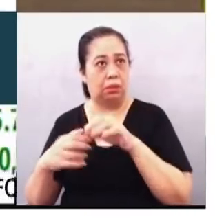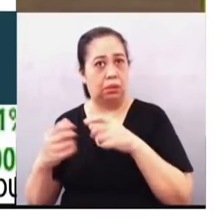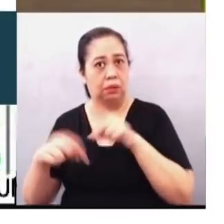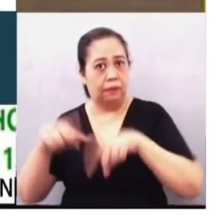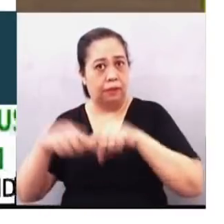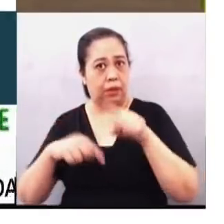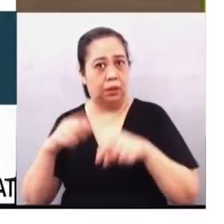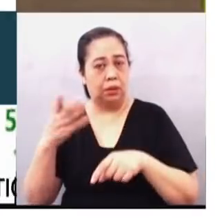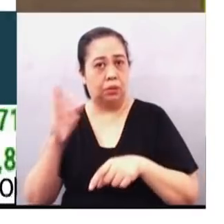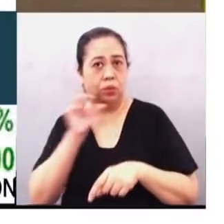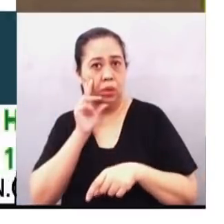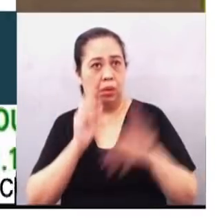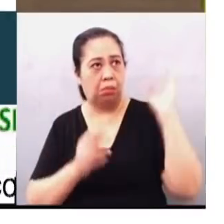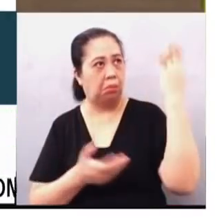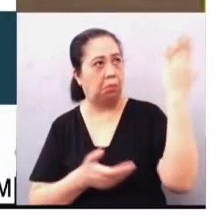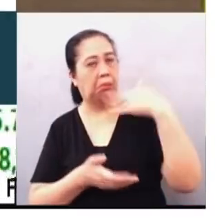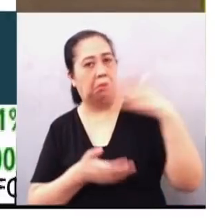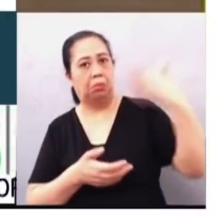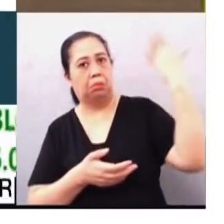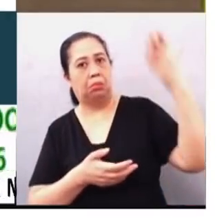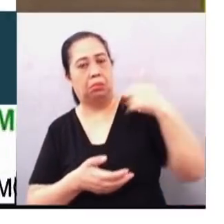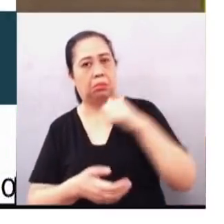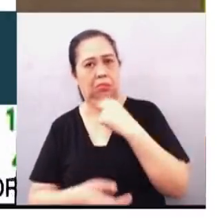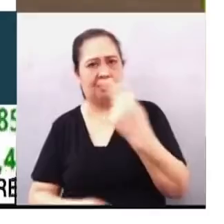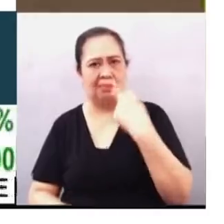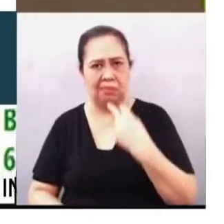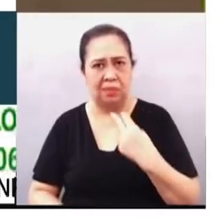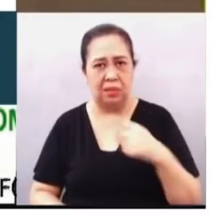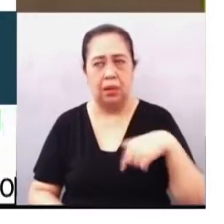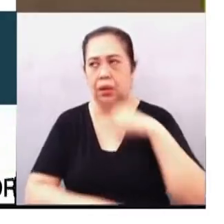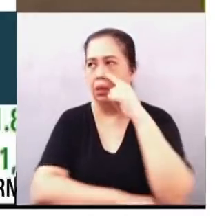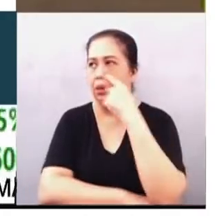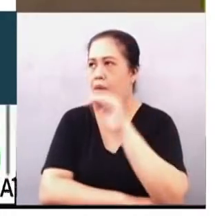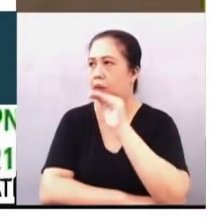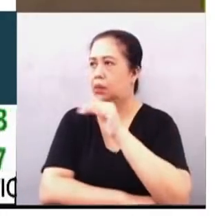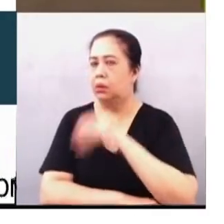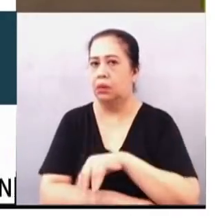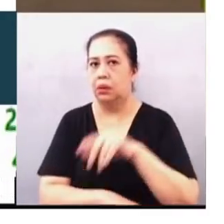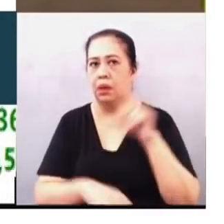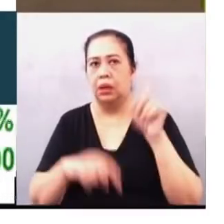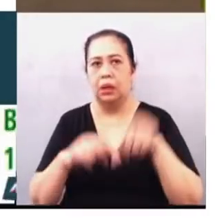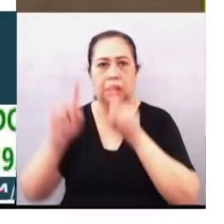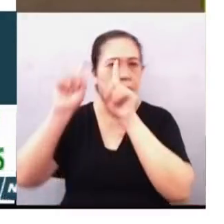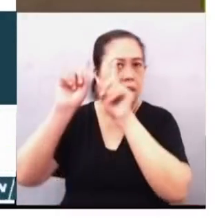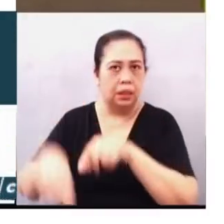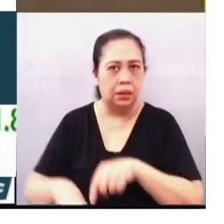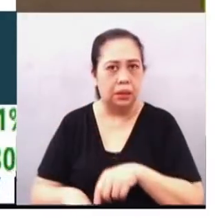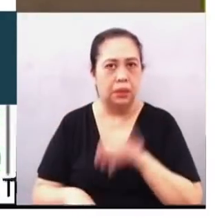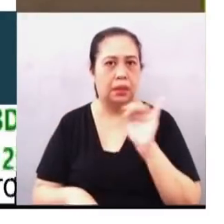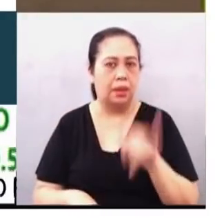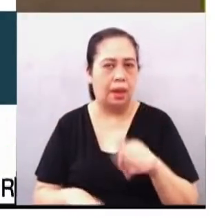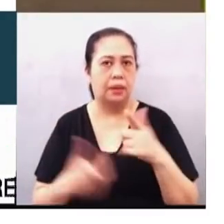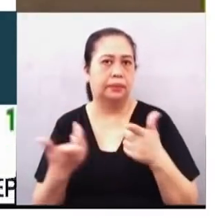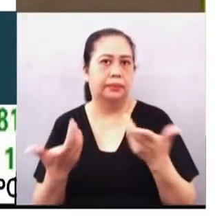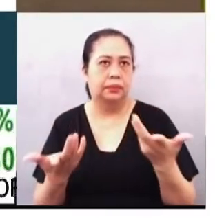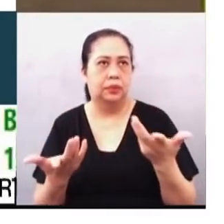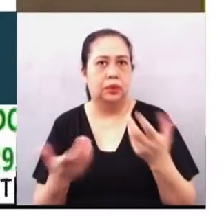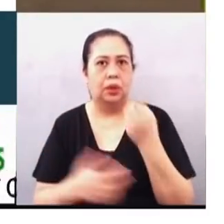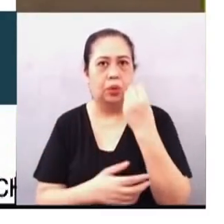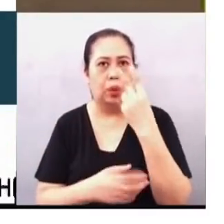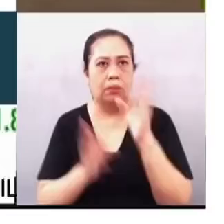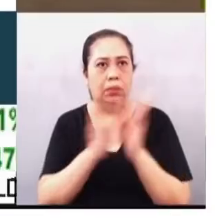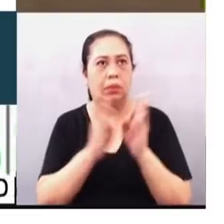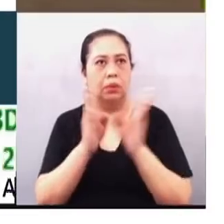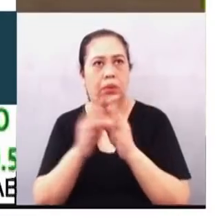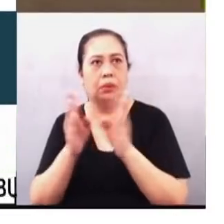hindi napapansin, hindi nakikita. So nagsawa ko at saka I cannot attend to that to those 12 hearings na ginagawa